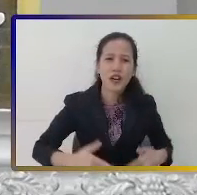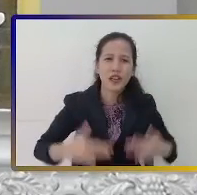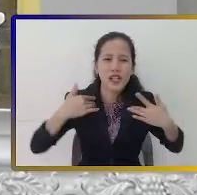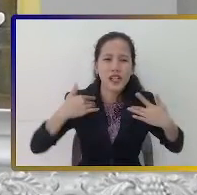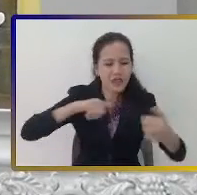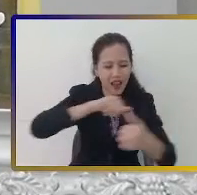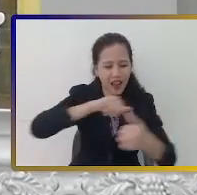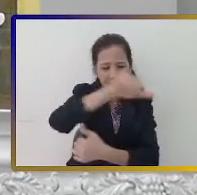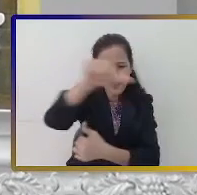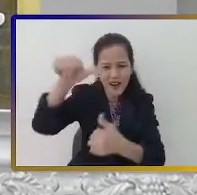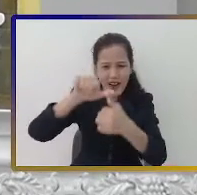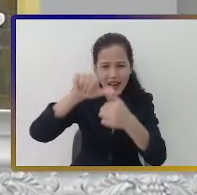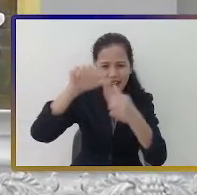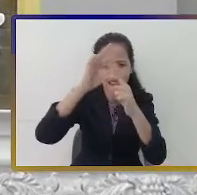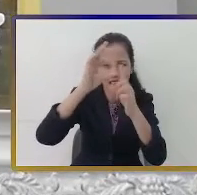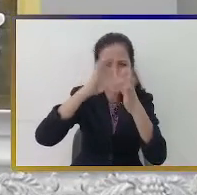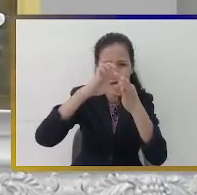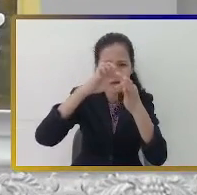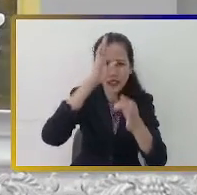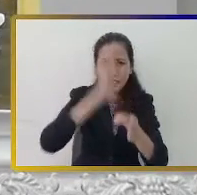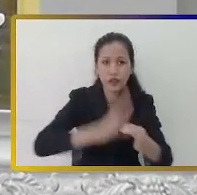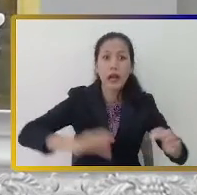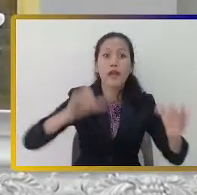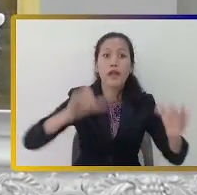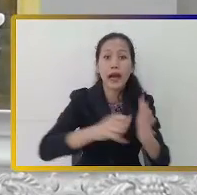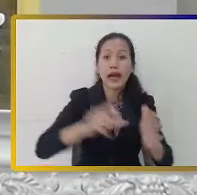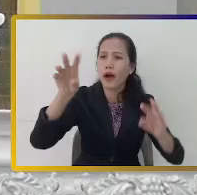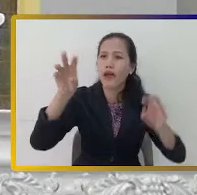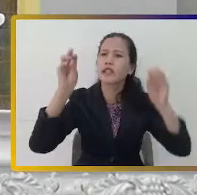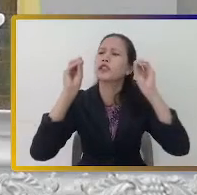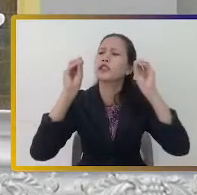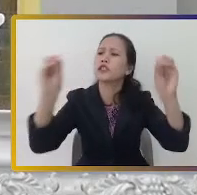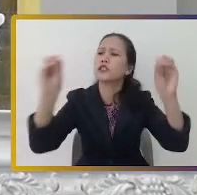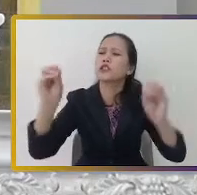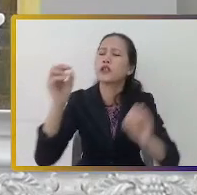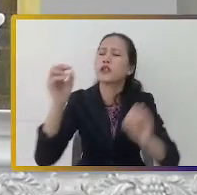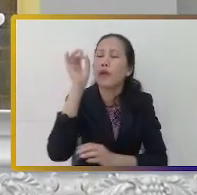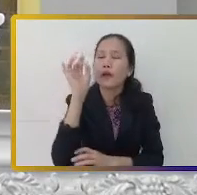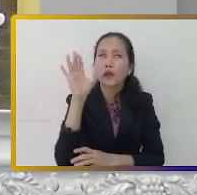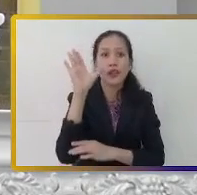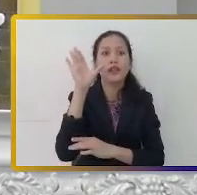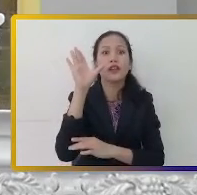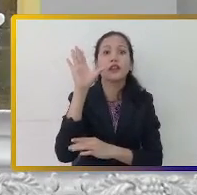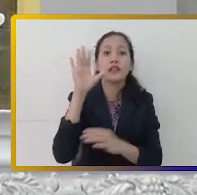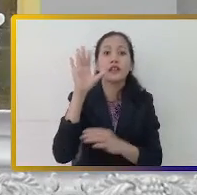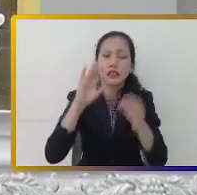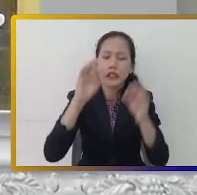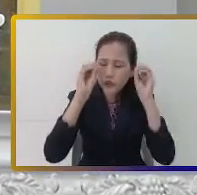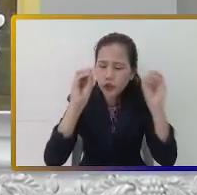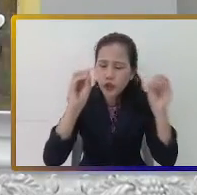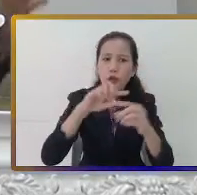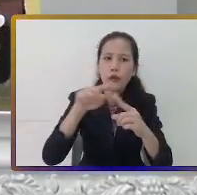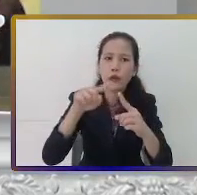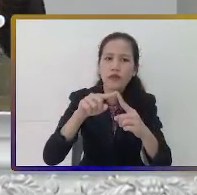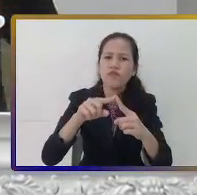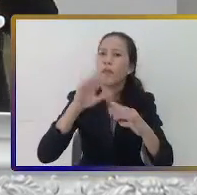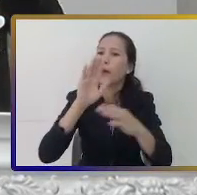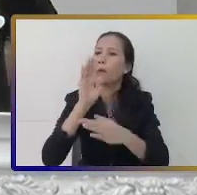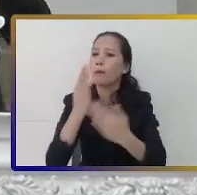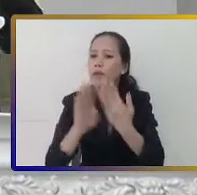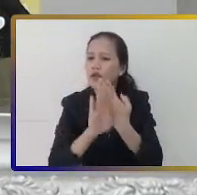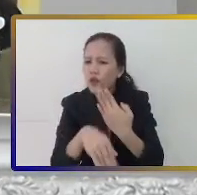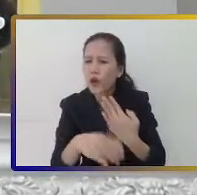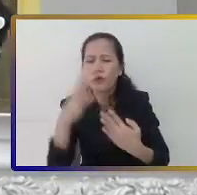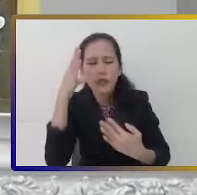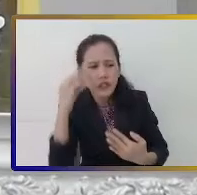And yet, yan po yung sinasabi ng Biblia, ituro pagkagising, ituro pag may trabaho, ituro bago matulog. Wala